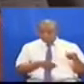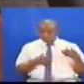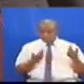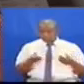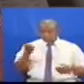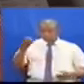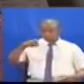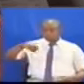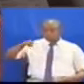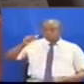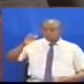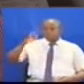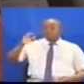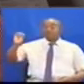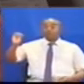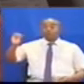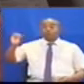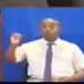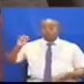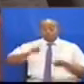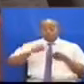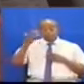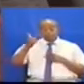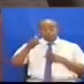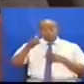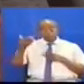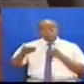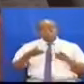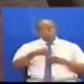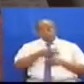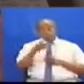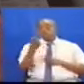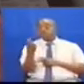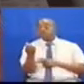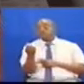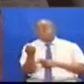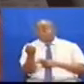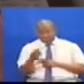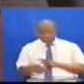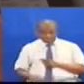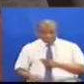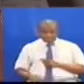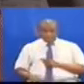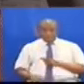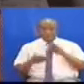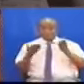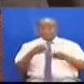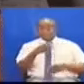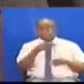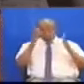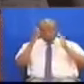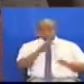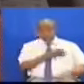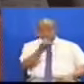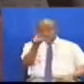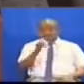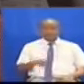Jafo, na atafuatiwa na mheshimiwa waziri wa fedha, mheshimiwa Dr. Mpango. Mheshimiwa waziri,